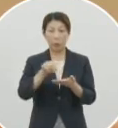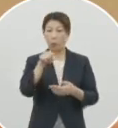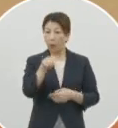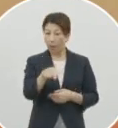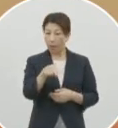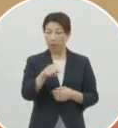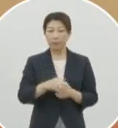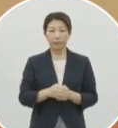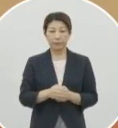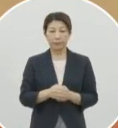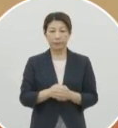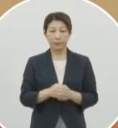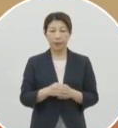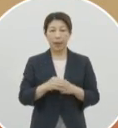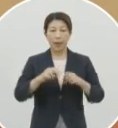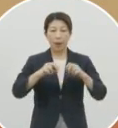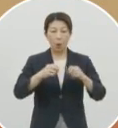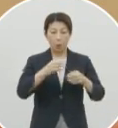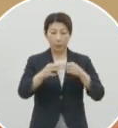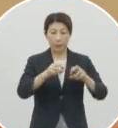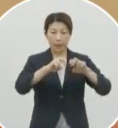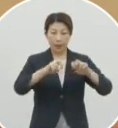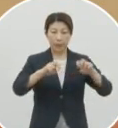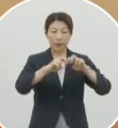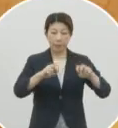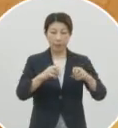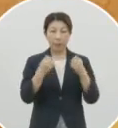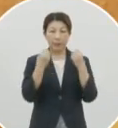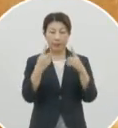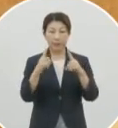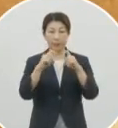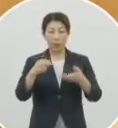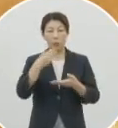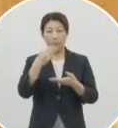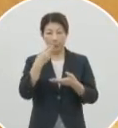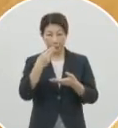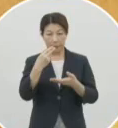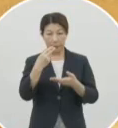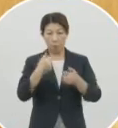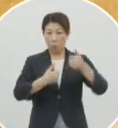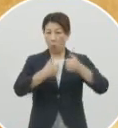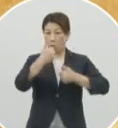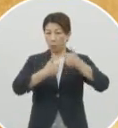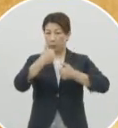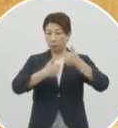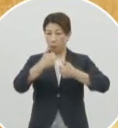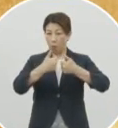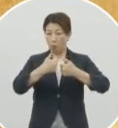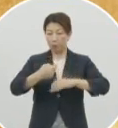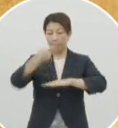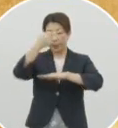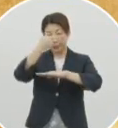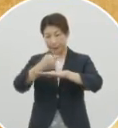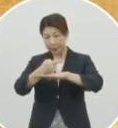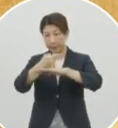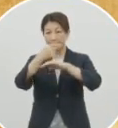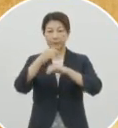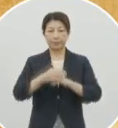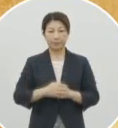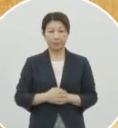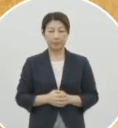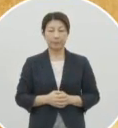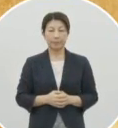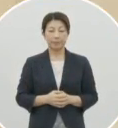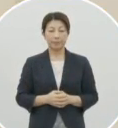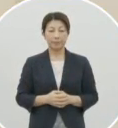ンドラは、名古屋の飲食店が開発した新名古屋飯を競うコンテストでなんと第1位に輝い